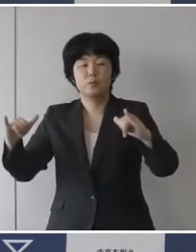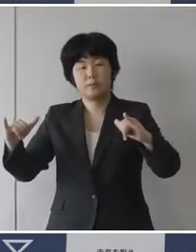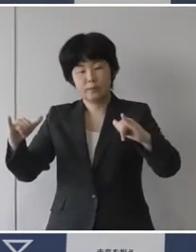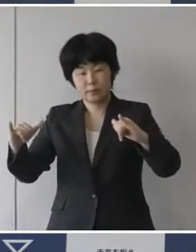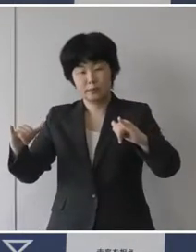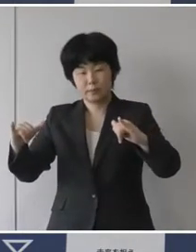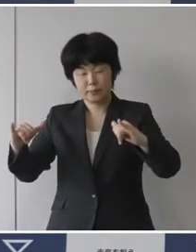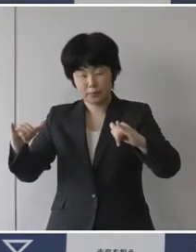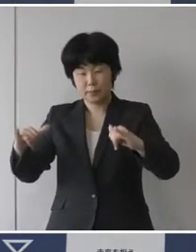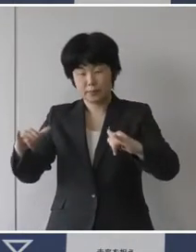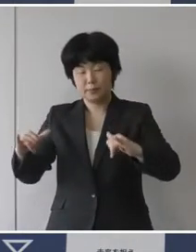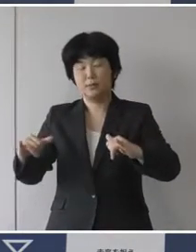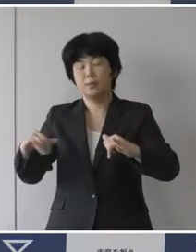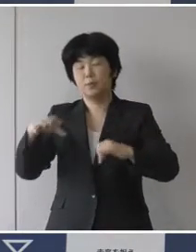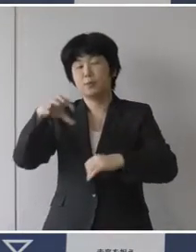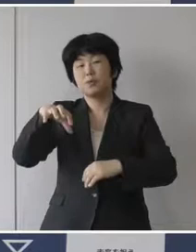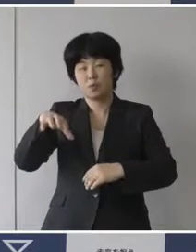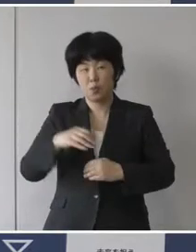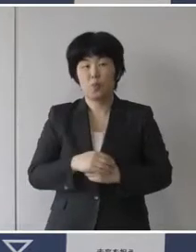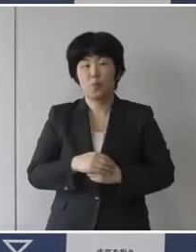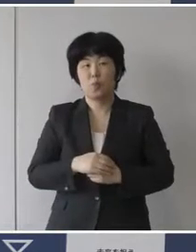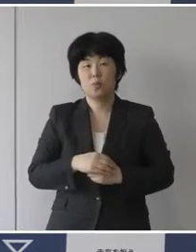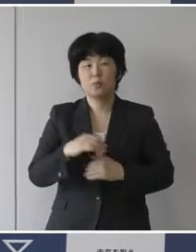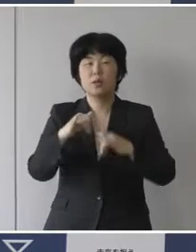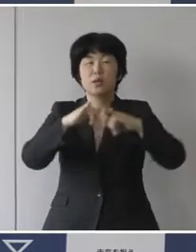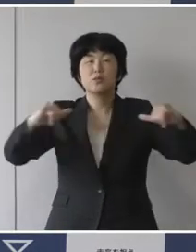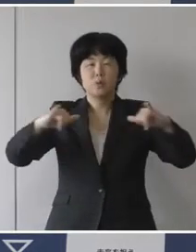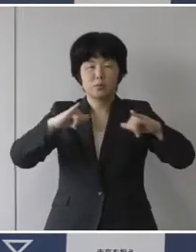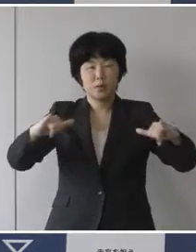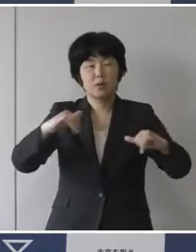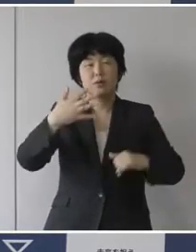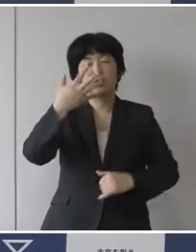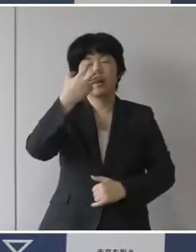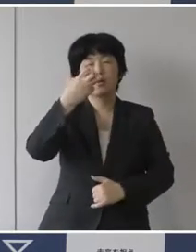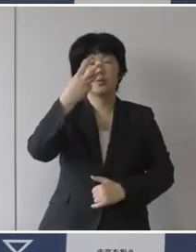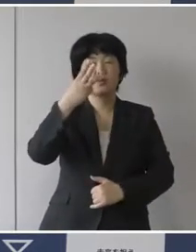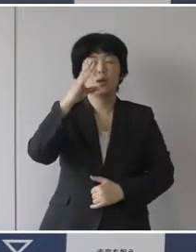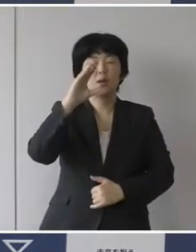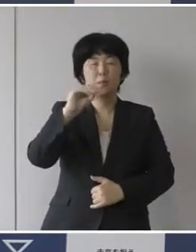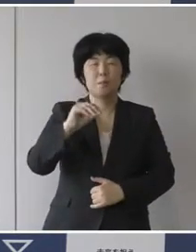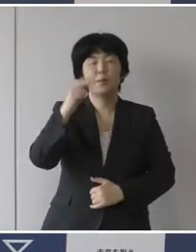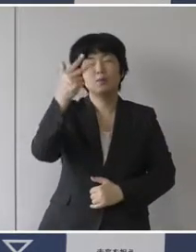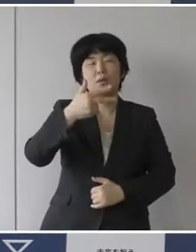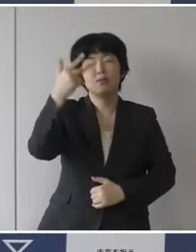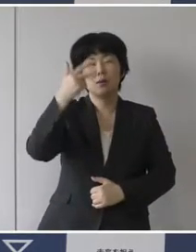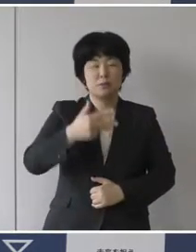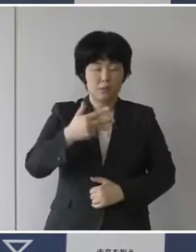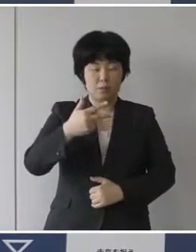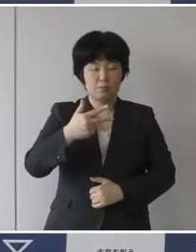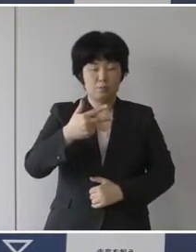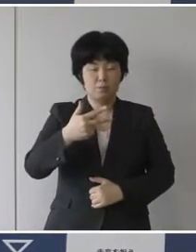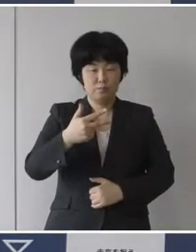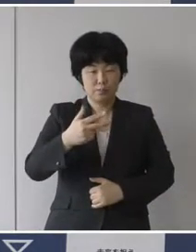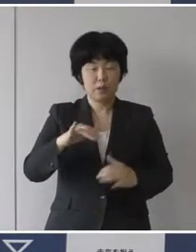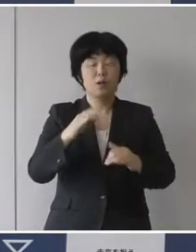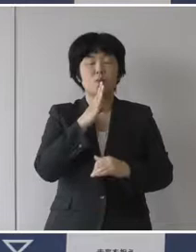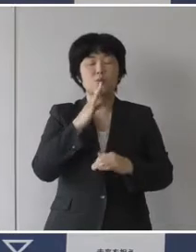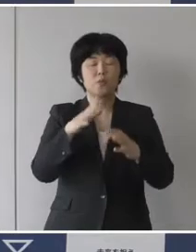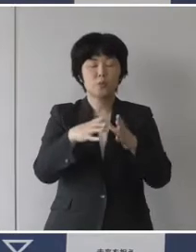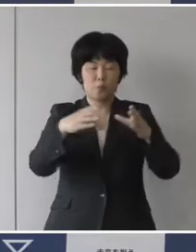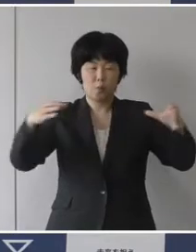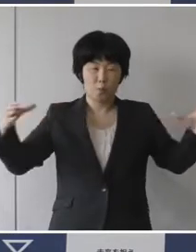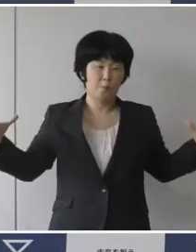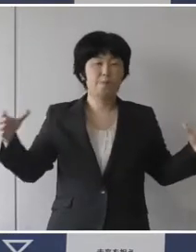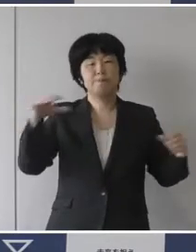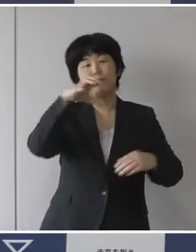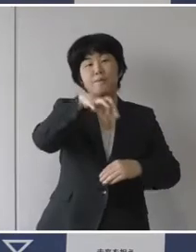万7000平方メートルということで大城郭であります。そして市街地の中にあって、